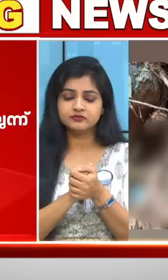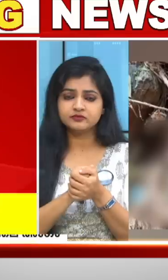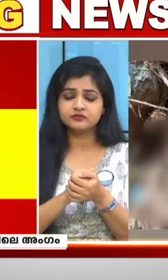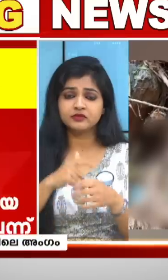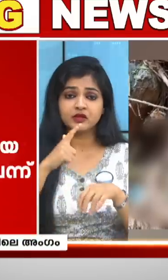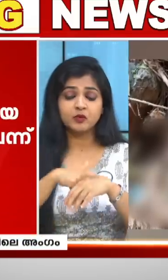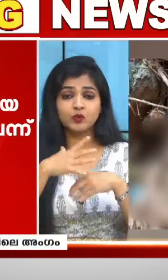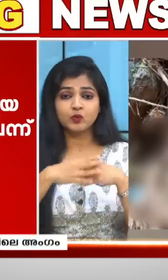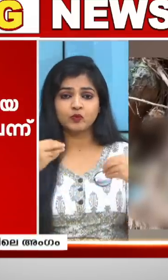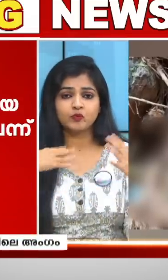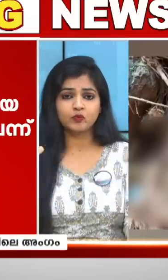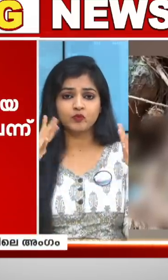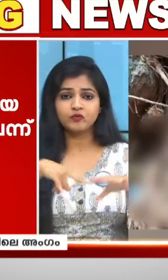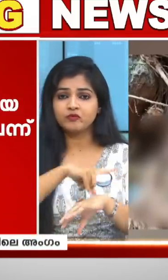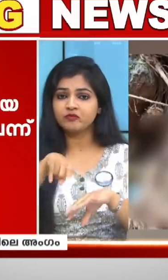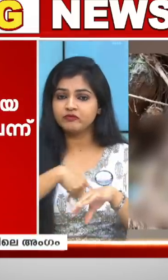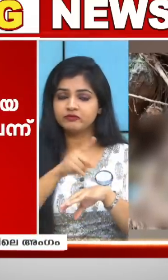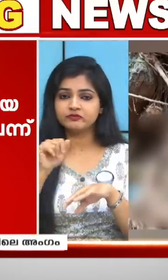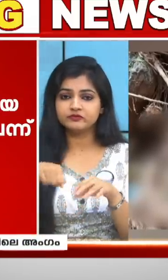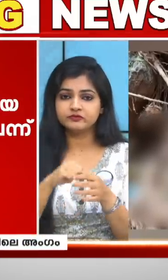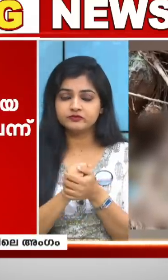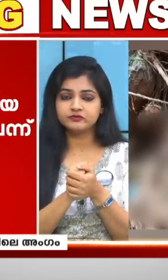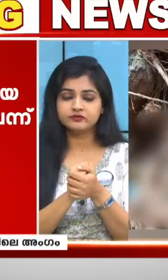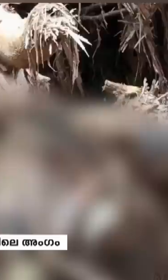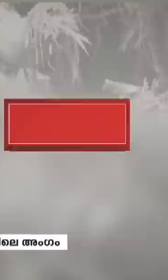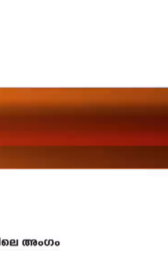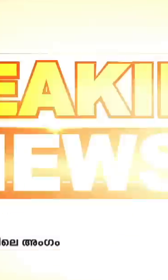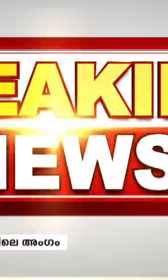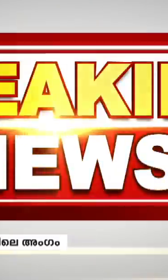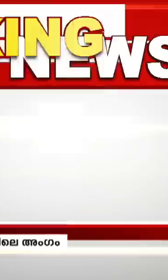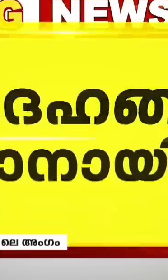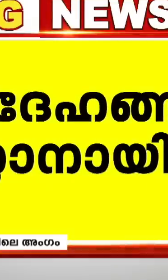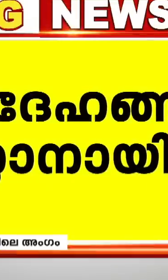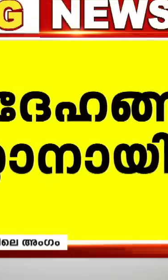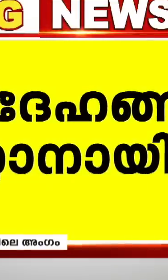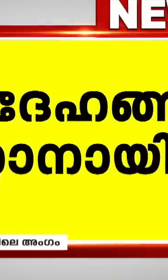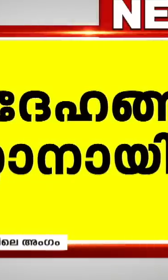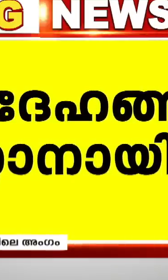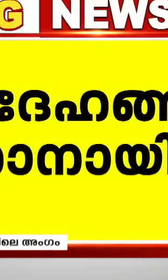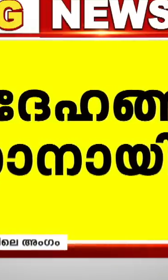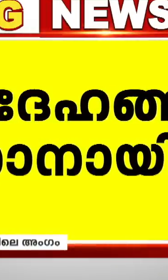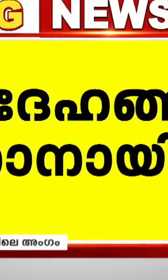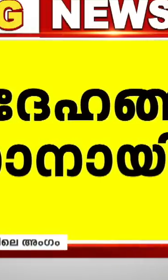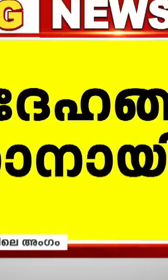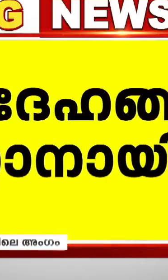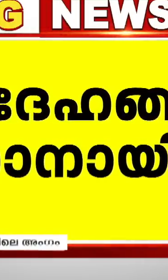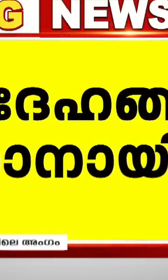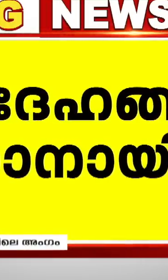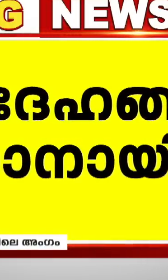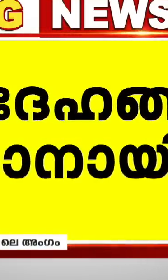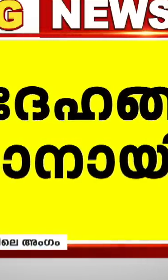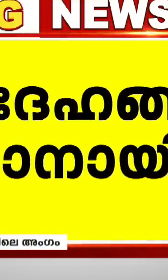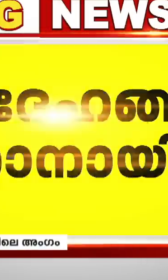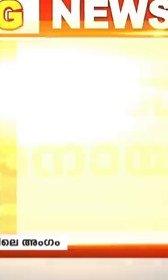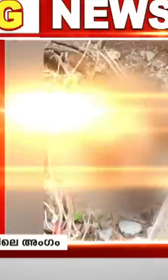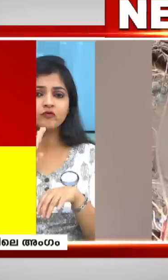നമ്മളവിടെ കാത്തിരുന്നല്ലോ. ശ്രീ അലി, ഇത് ഏത് പോയിന്റിലാണ് ഈ മൃതദേഹം കണ്ടെത്തുന്നത്? എത്ര മണിയോടുകൂടിയാണ് ഇങ്ങനെ ഒരു കാര്യം അറിയിക്കുന്നത് അലി? അത്